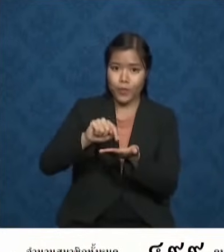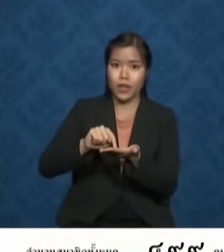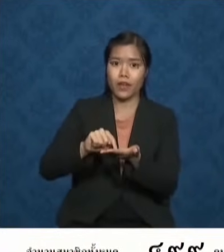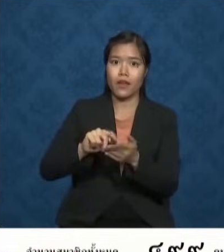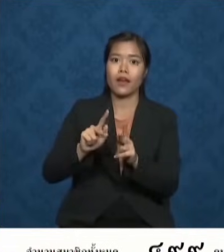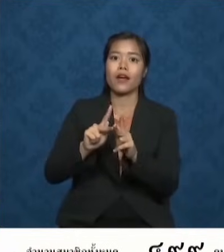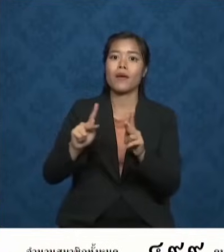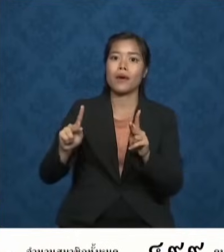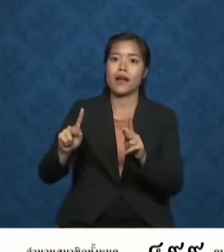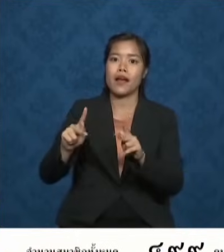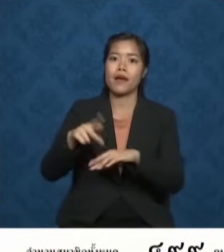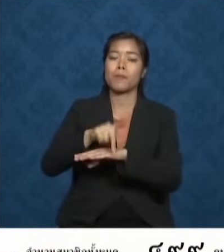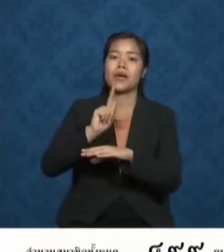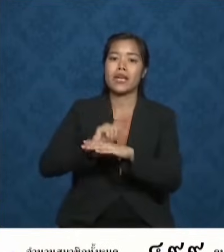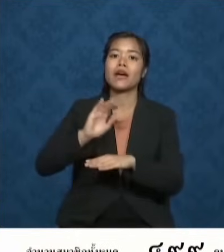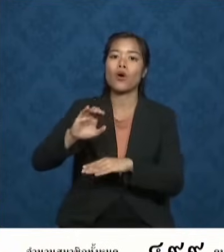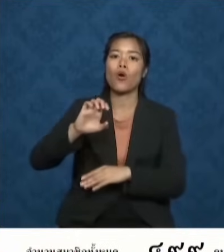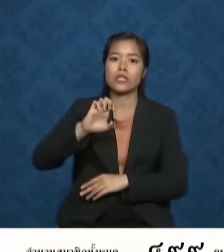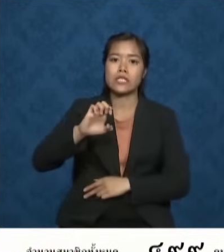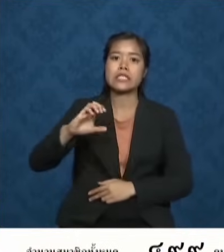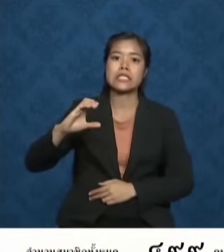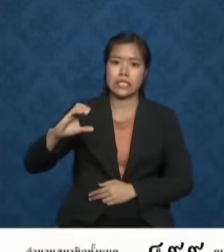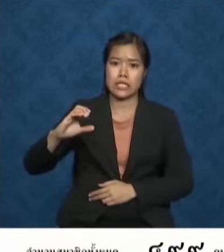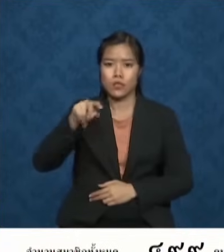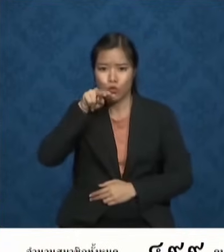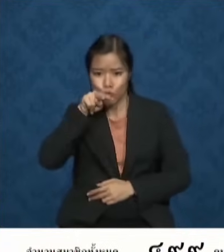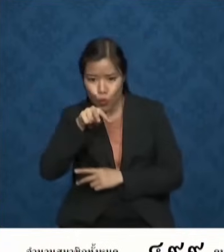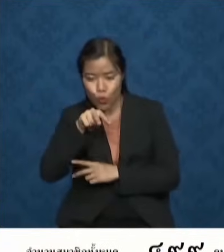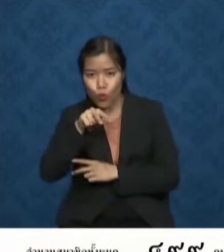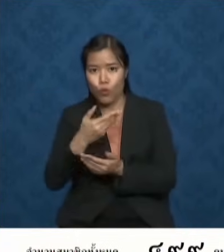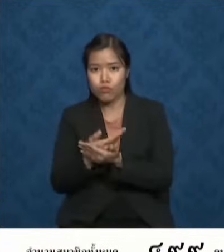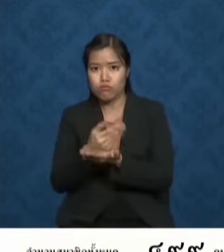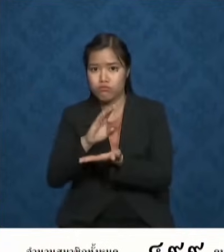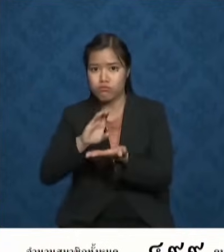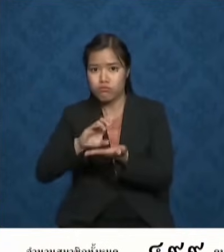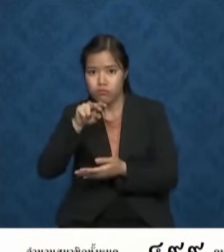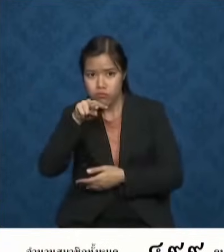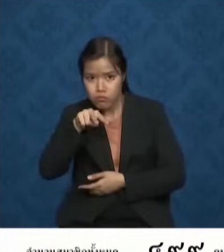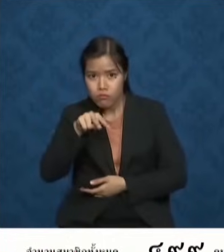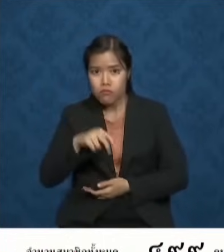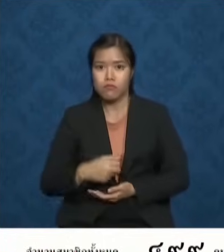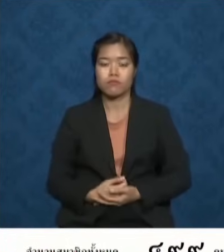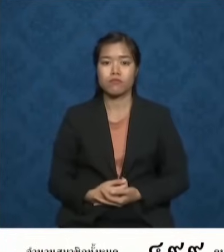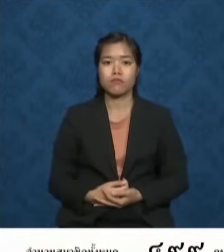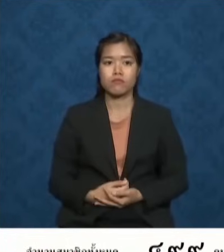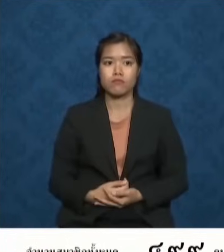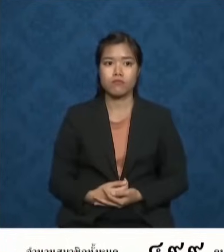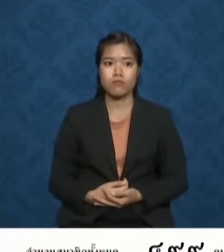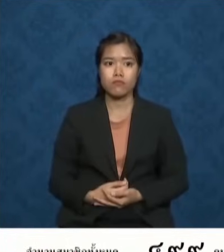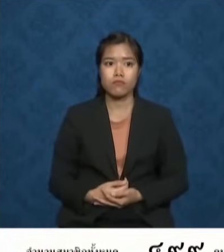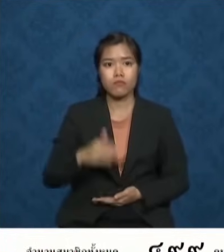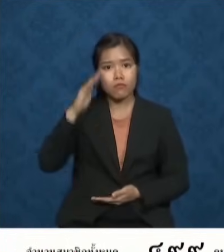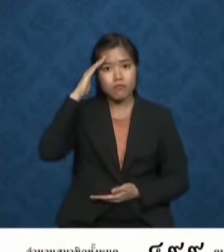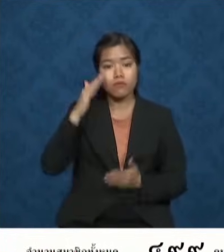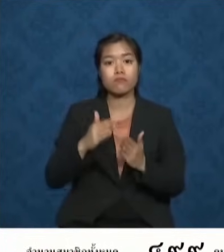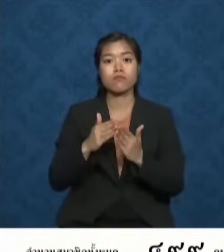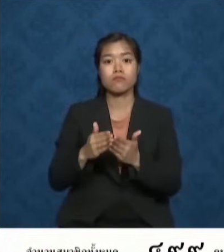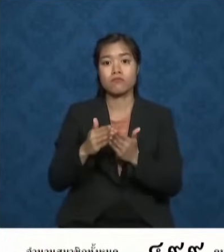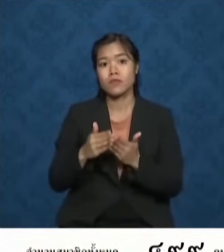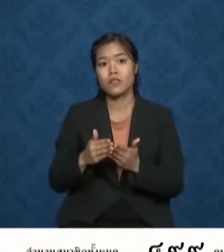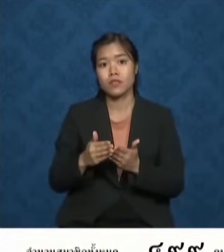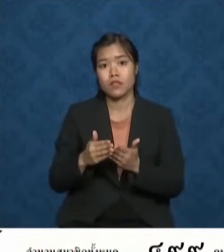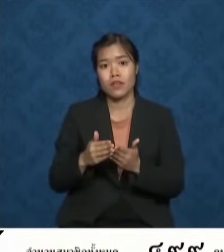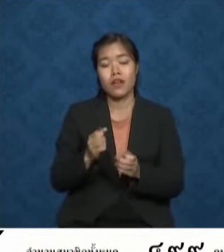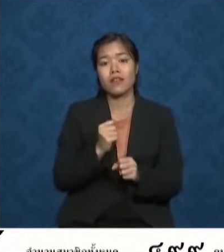เขาจ้องอยู่คุณไปทำอะไรนอกเหนือโน่นนี่นั่นแล้วบอร์ด EC เขาดูอยู่กองทัพเรือทำอะไรน